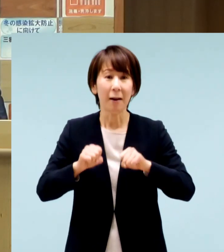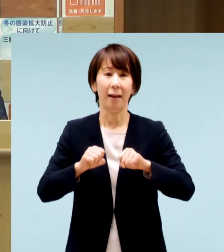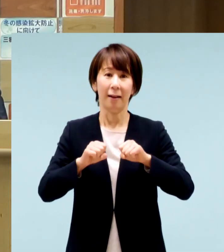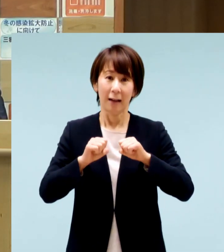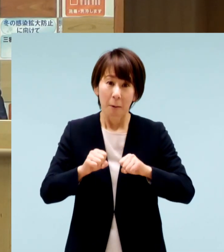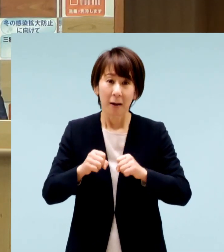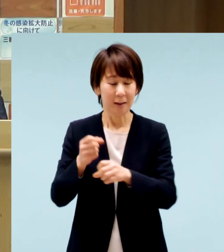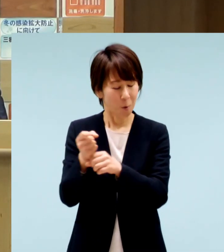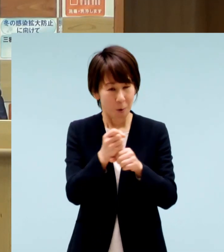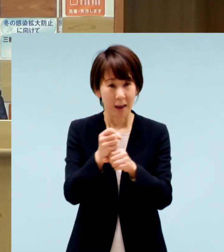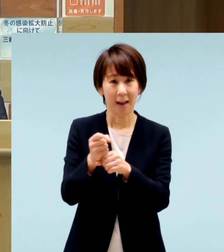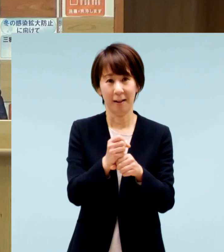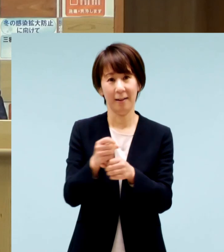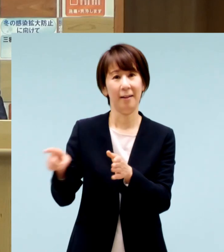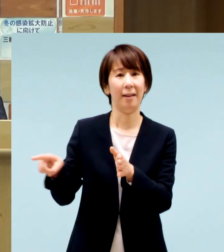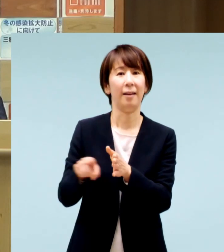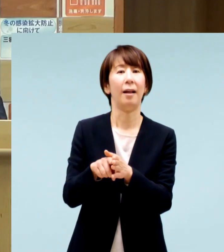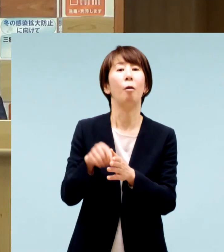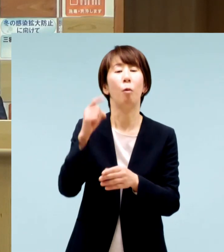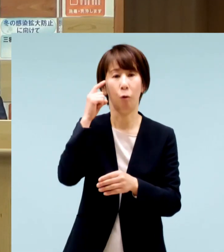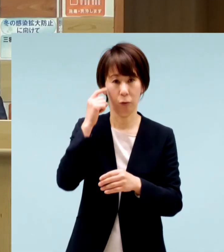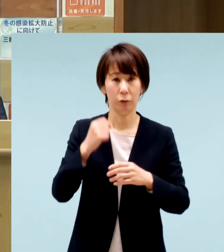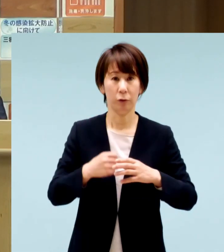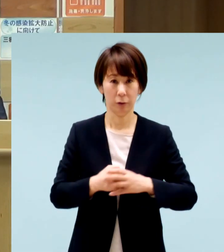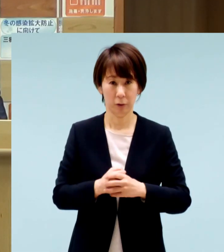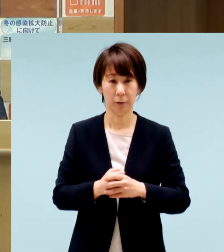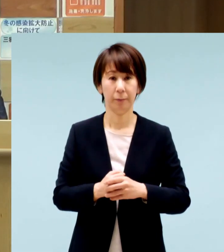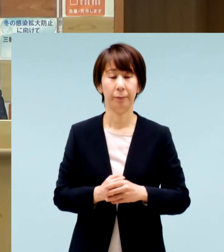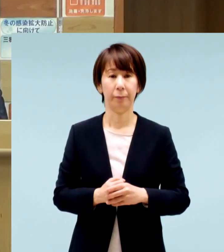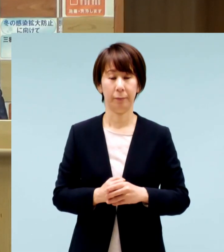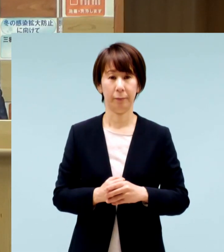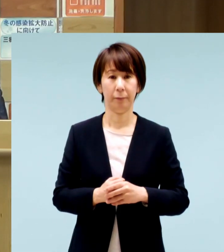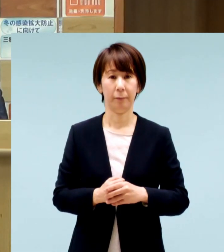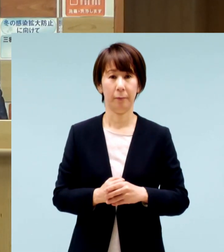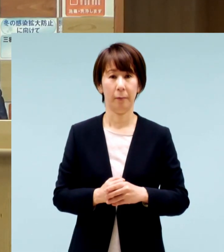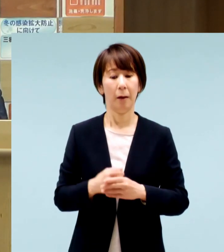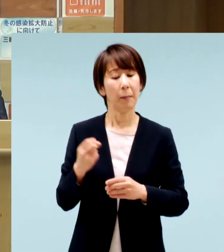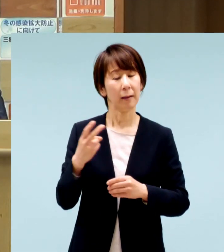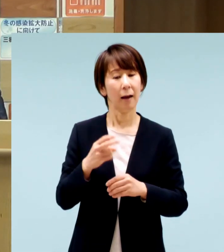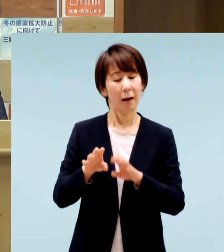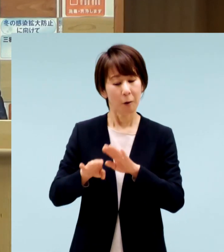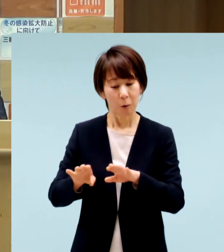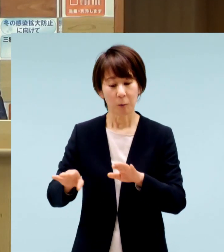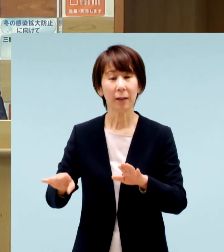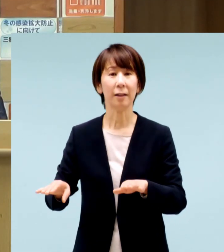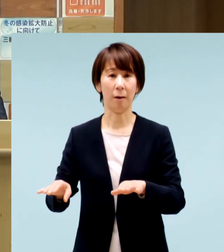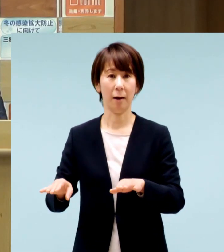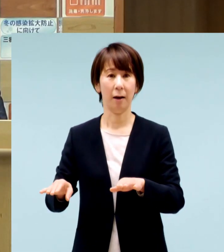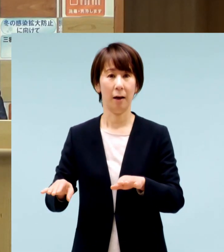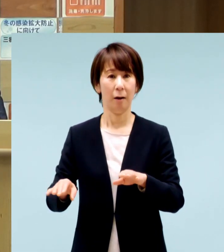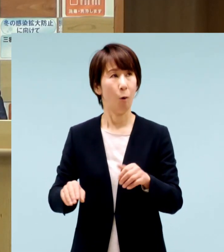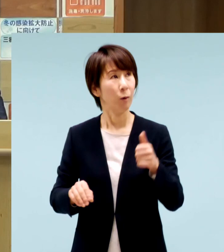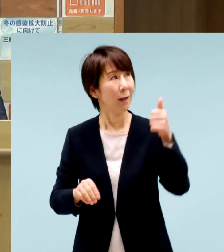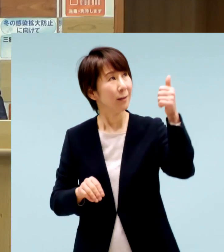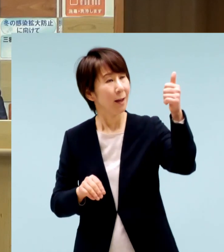また子どもたちにとってもですね、非常に大きな目標、そうい